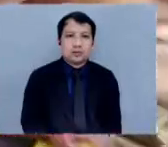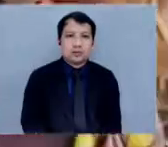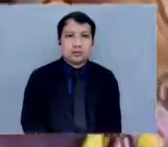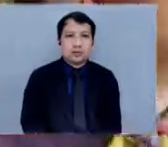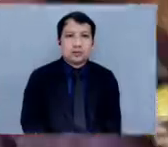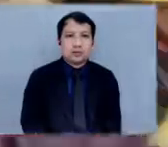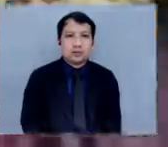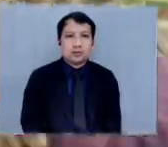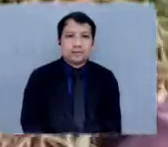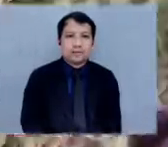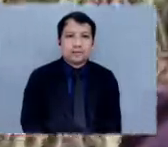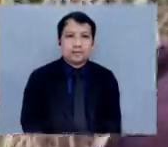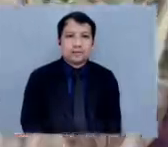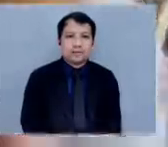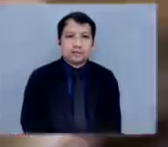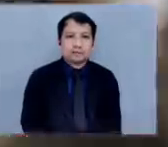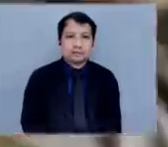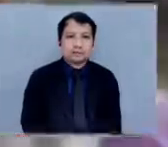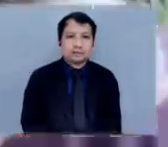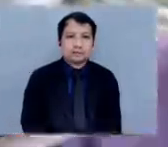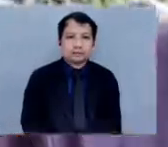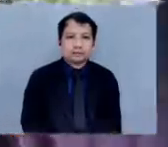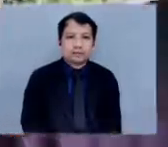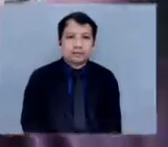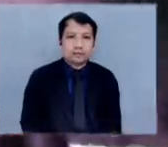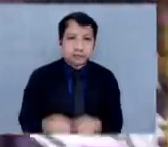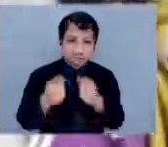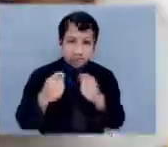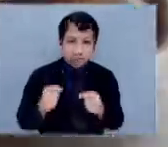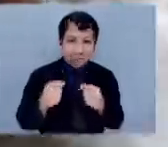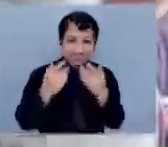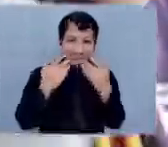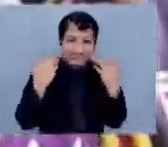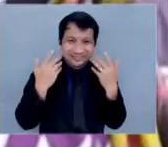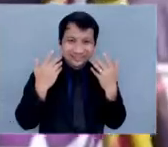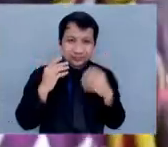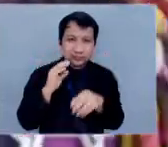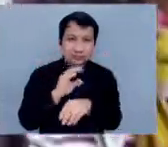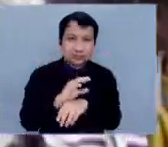Ako ano isa. Pilit din nilang pinangiti ang mga ito.